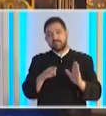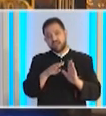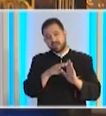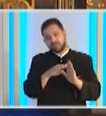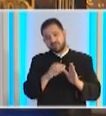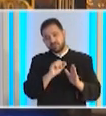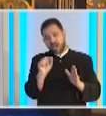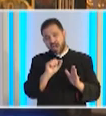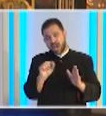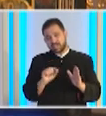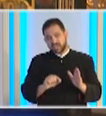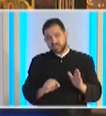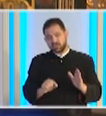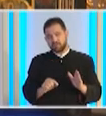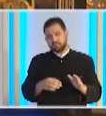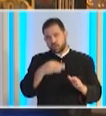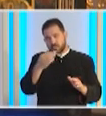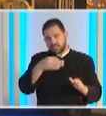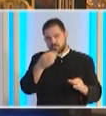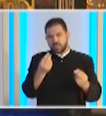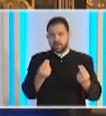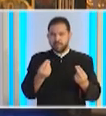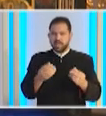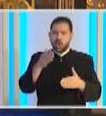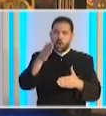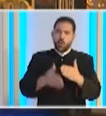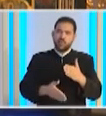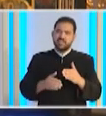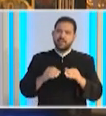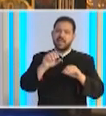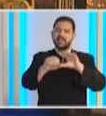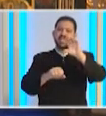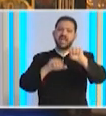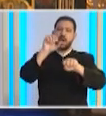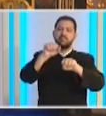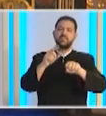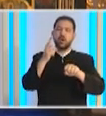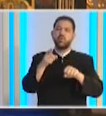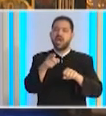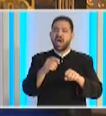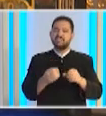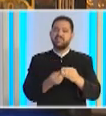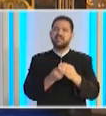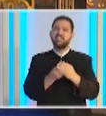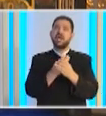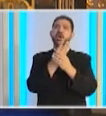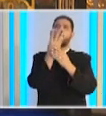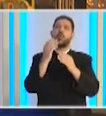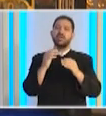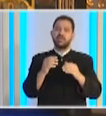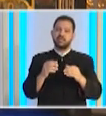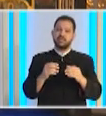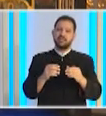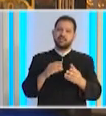caracteristicile sau, să spunem mai bine, ultimele trepte ale unei astfel de noiri, de desăvârșire, așa cum